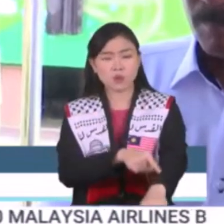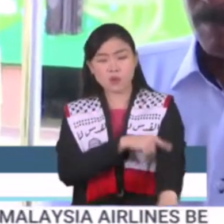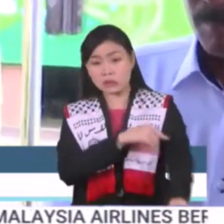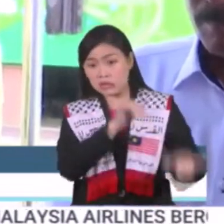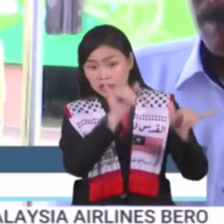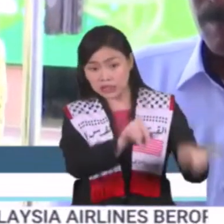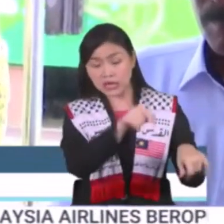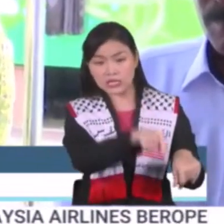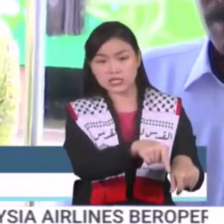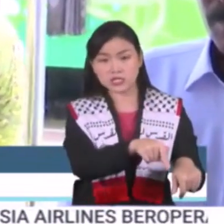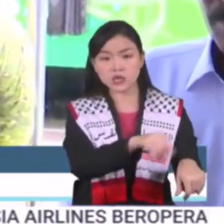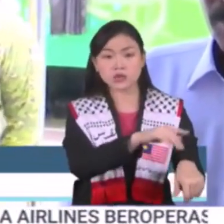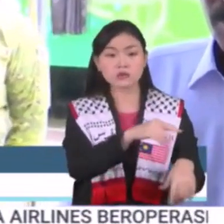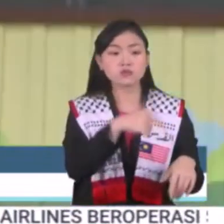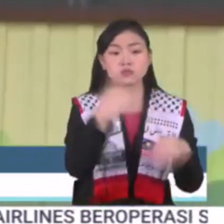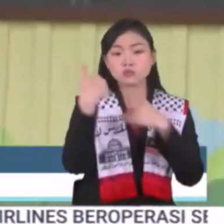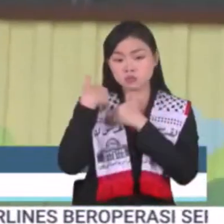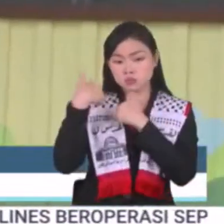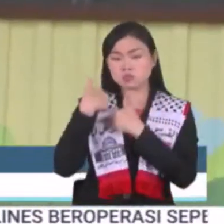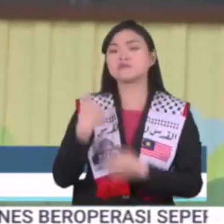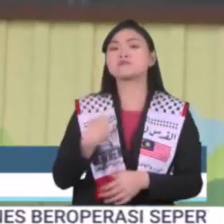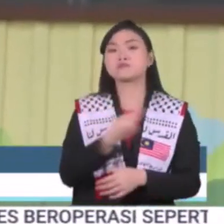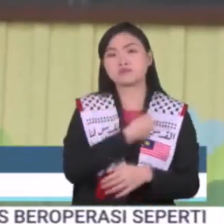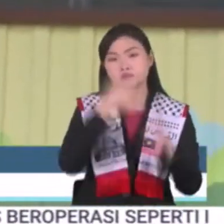sini, mereka adalah tanggungjawab kita.